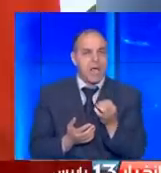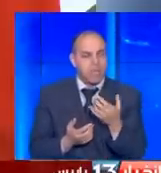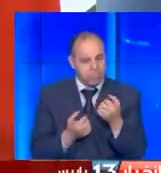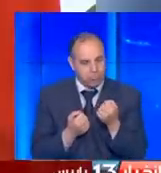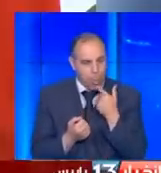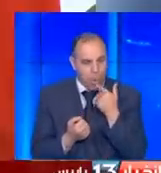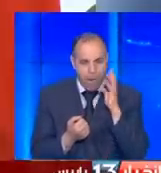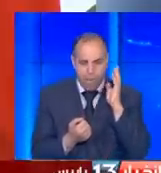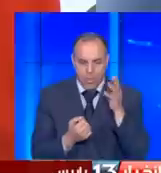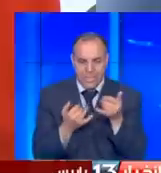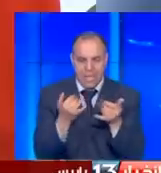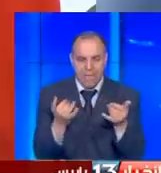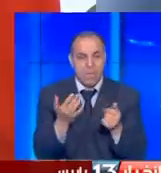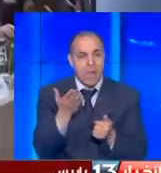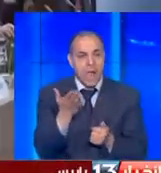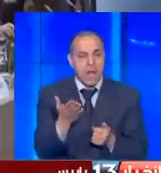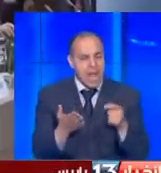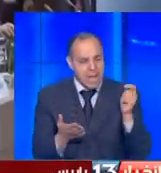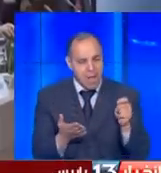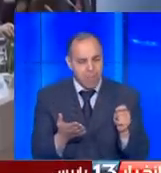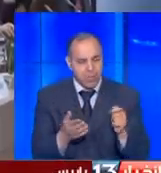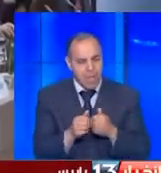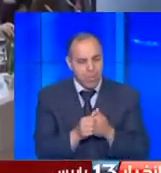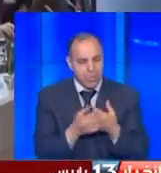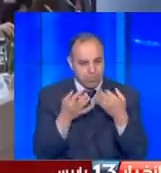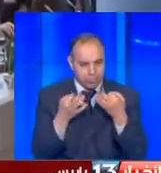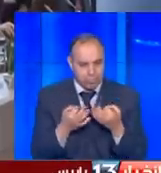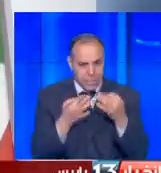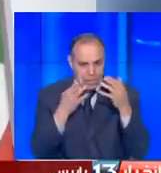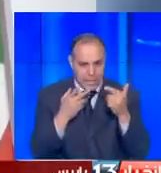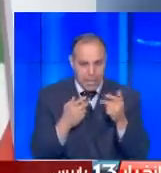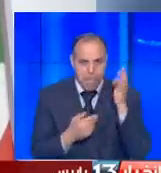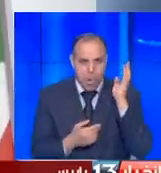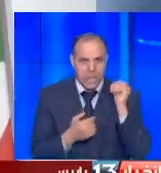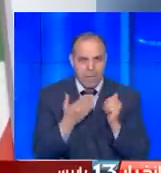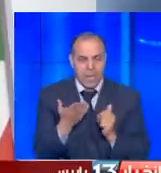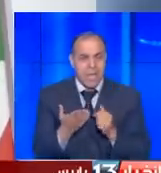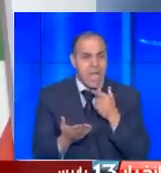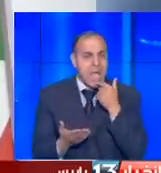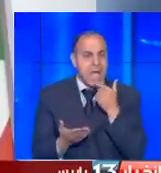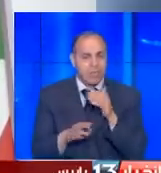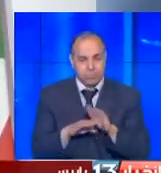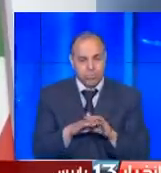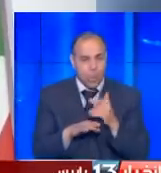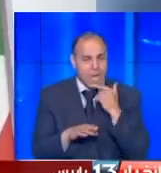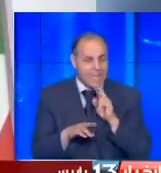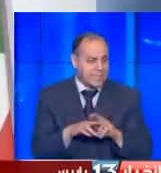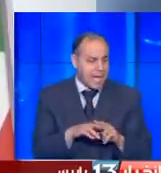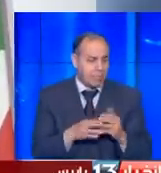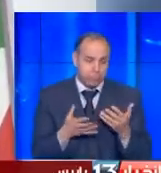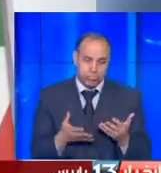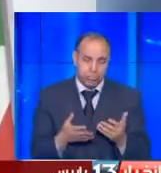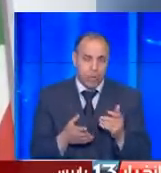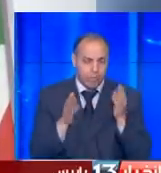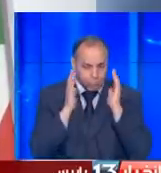شدد خلال مؤتمر صحفي على ضرورة المتابعة الدقيقة لنتائج المؤتمر، وذلك في إشارة إلى الإصلاحات التي